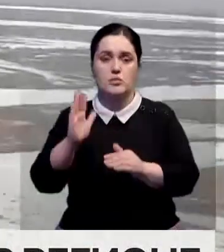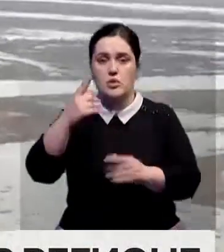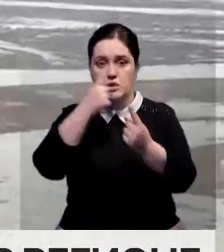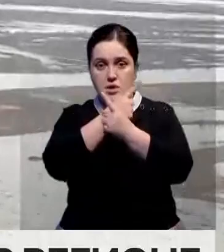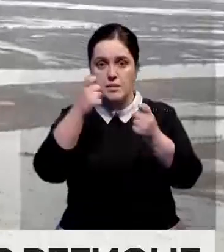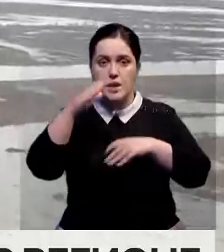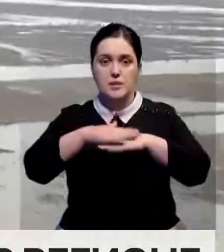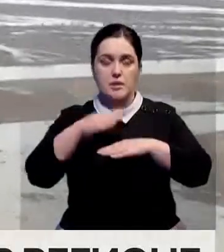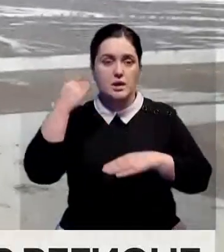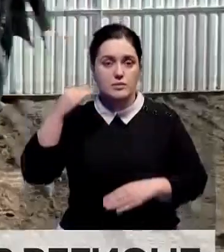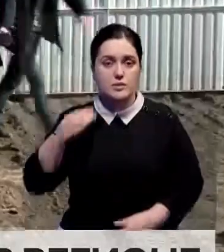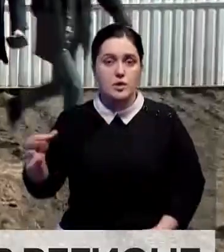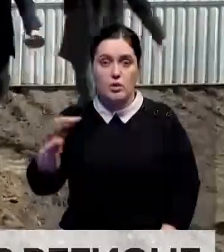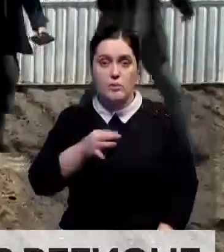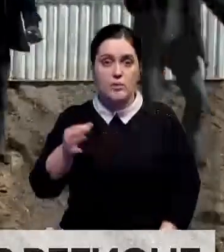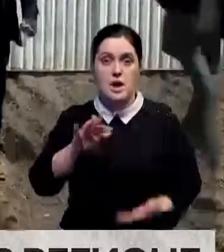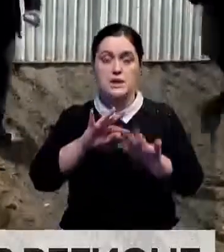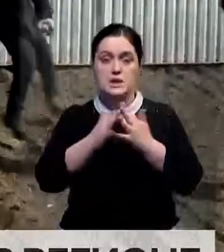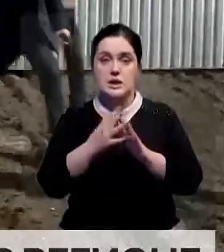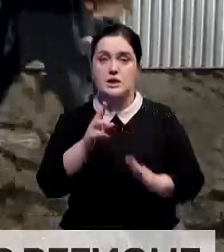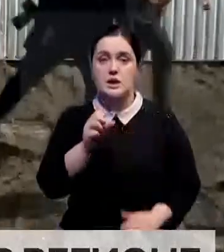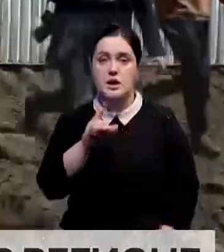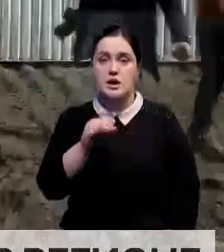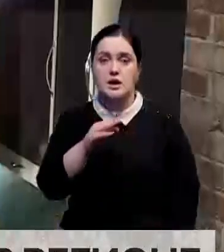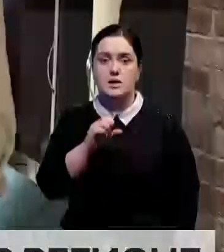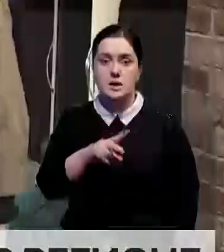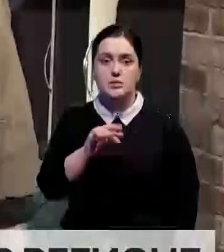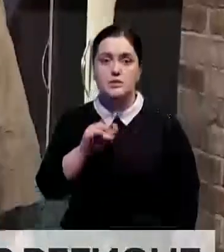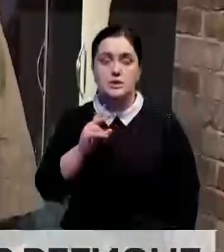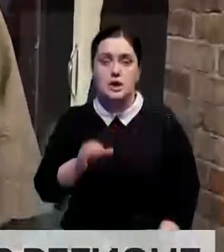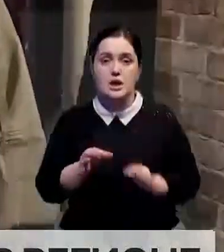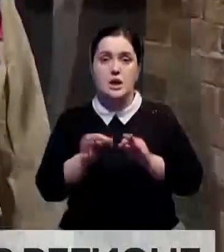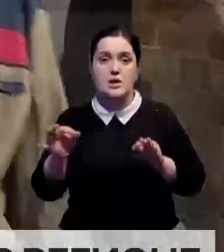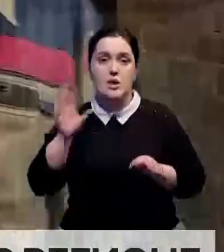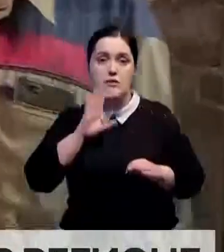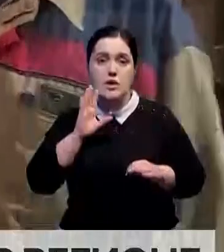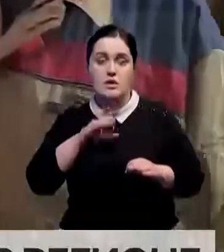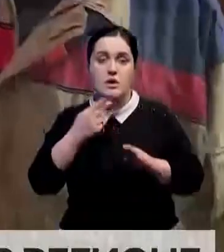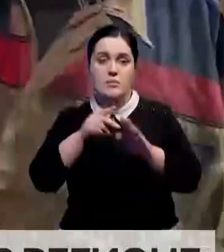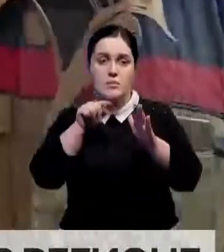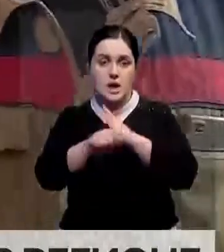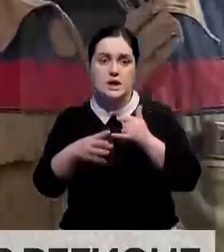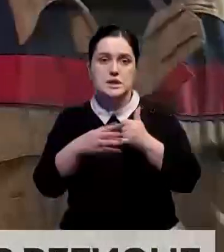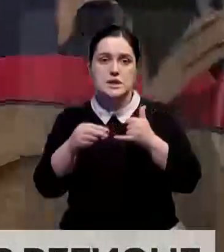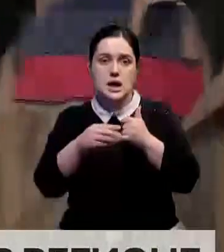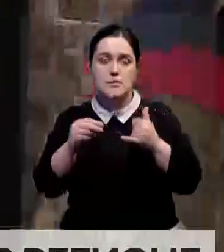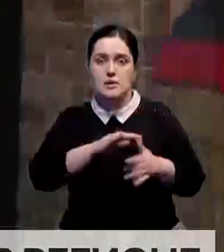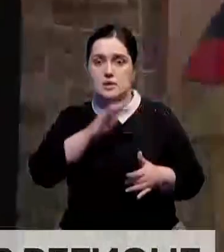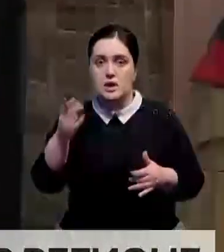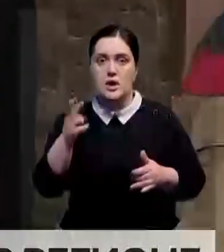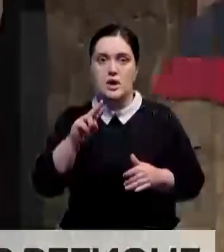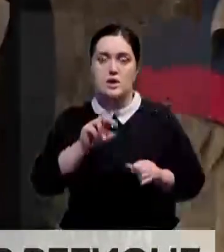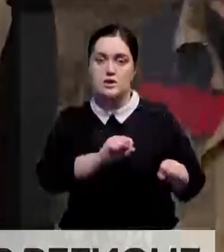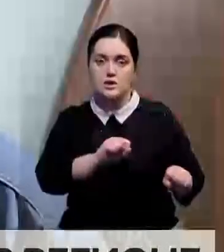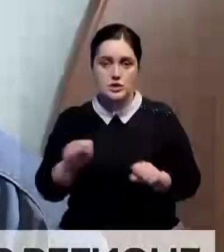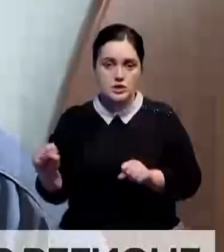в акимате Актюбинской области напомню накануне в серии ахарата уилского района талые воды прорвались земляную насыпь которую соорудили для защиты